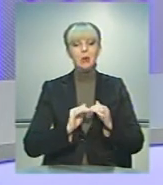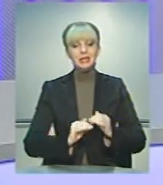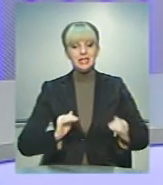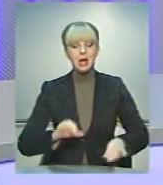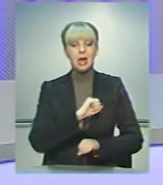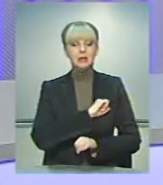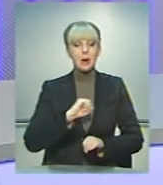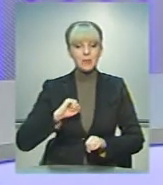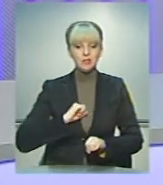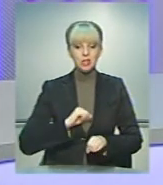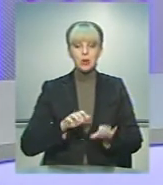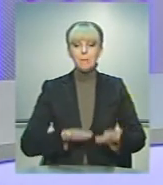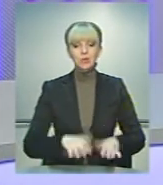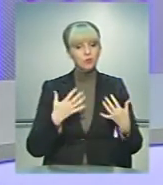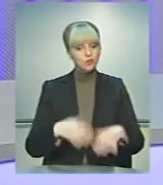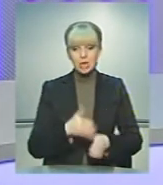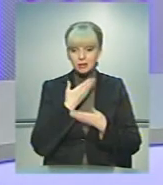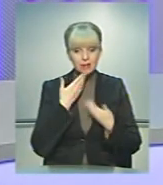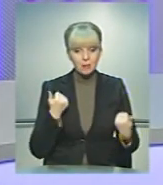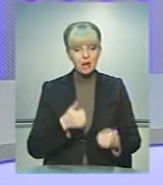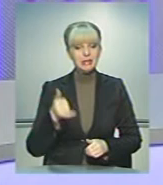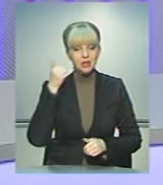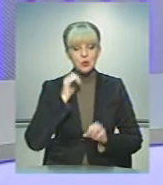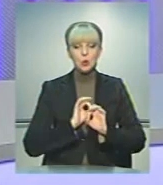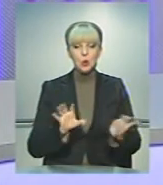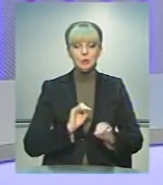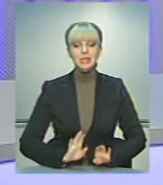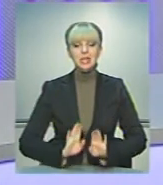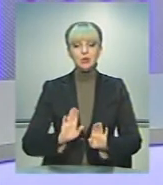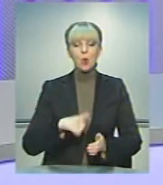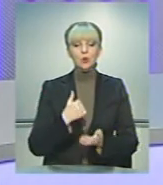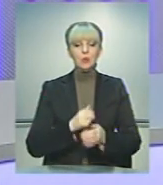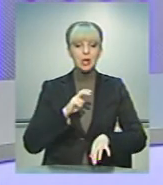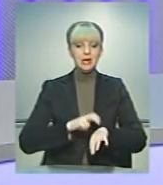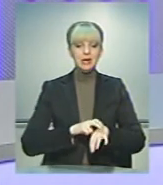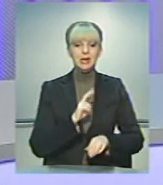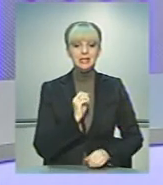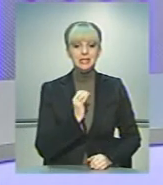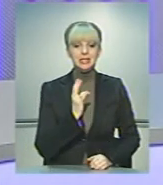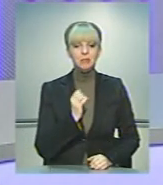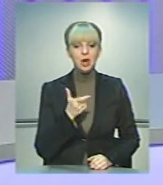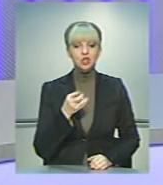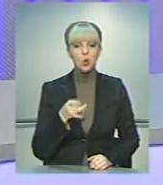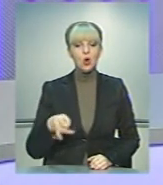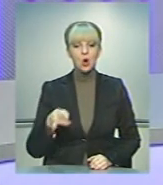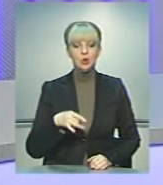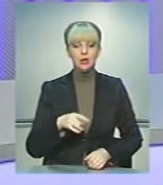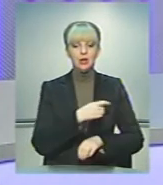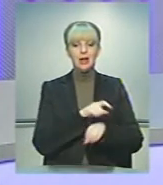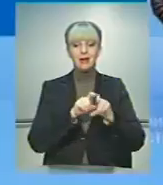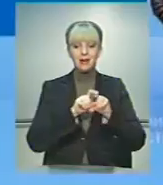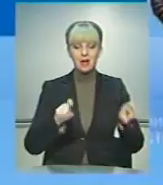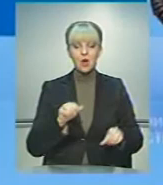та терапевтичному місць вже немає. Телефоном розповів заступник головного лікаря Кіцманської районної лікарні Володимир